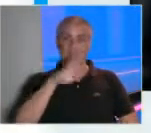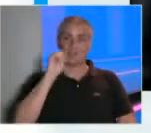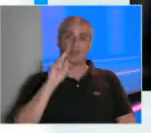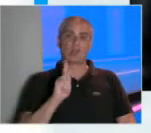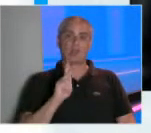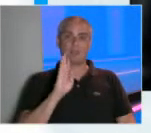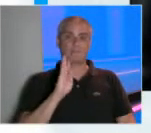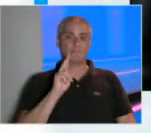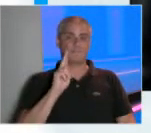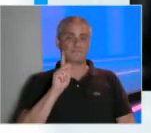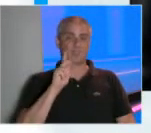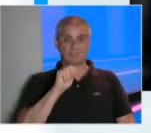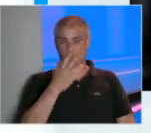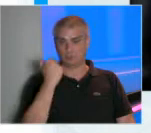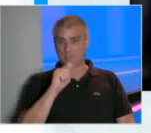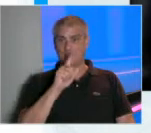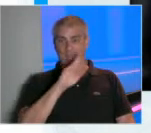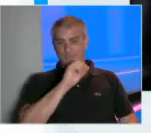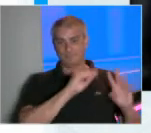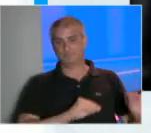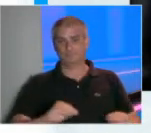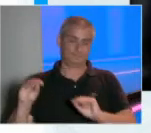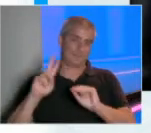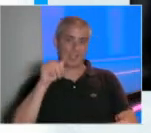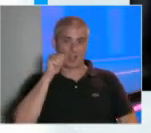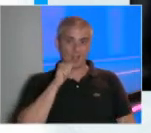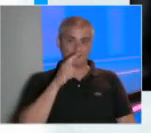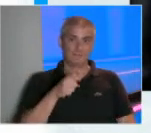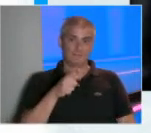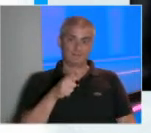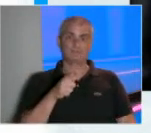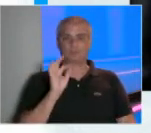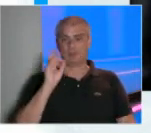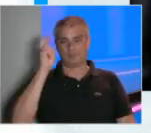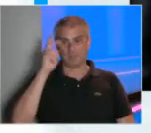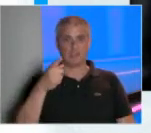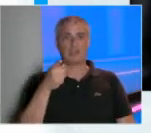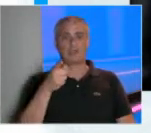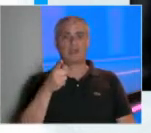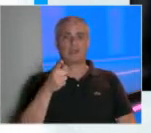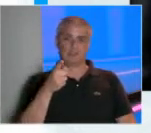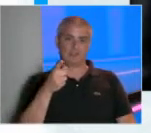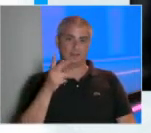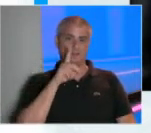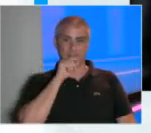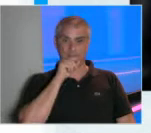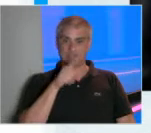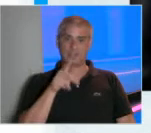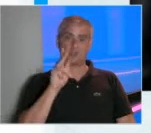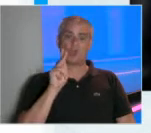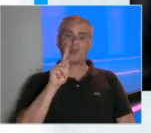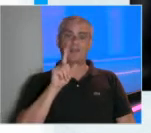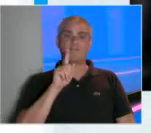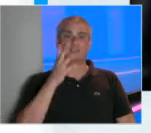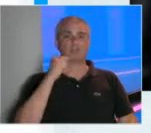קוטלר ונש, במקור מתלם, וכעת עושה את דרכה לכחול לבן, של בני גנץ. כך צייצה גברת קוטלר ונש